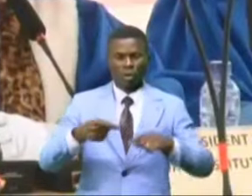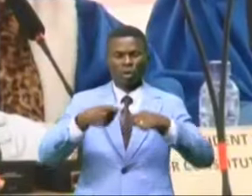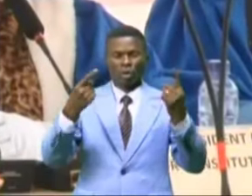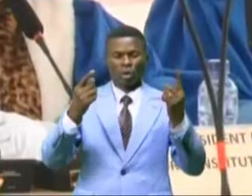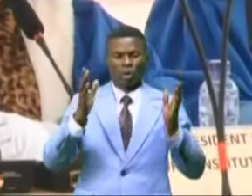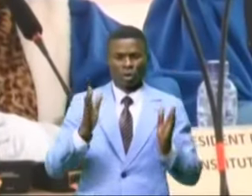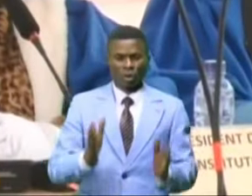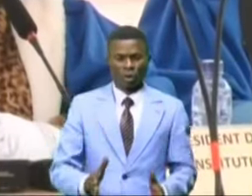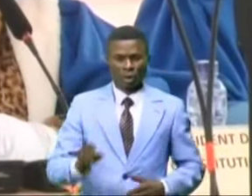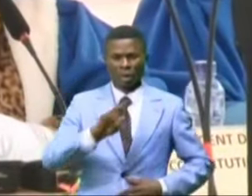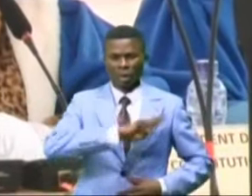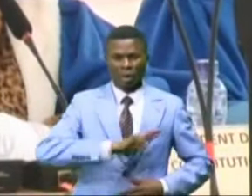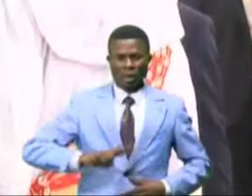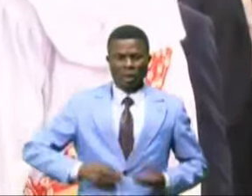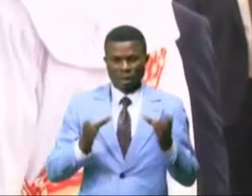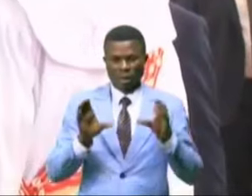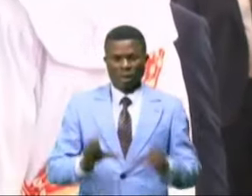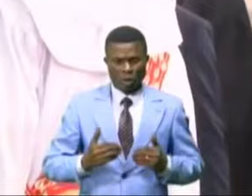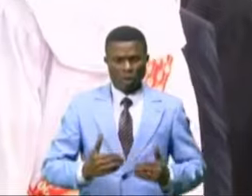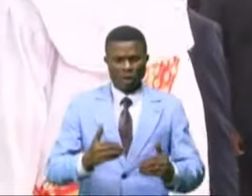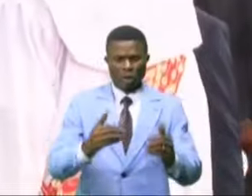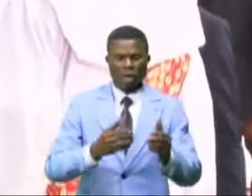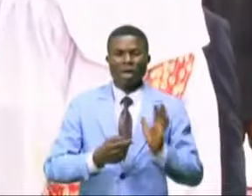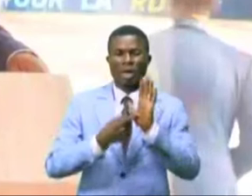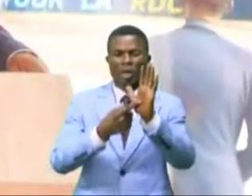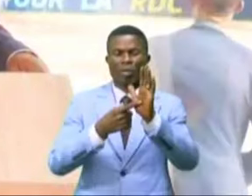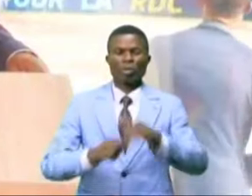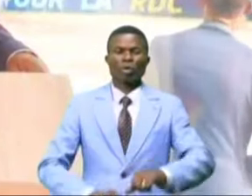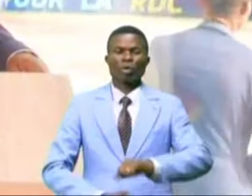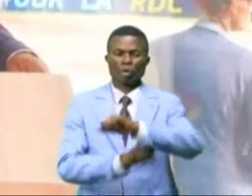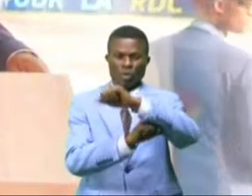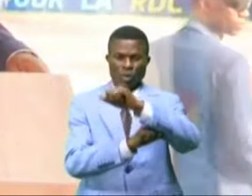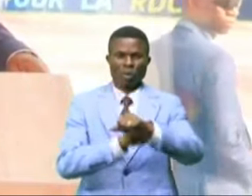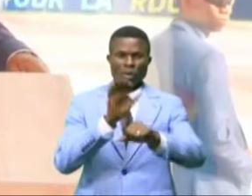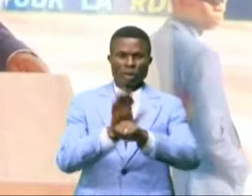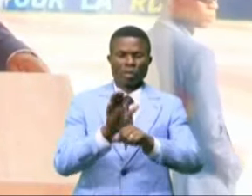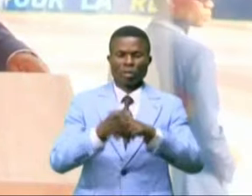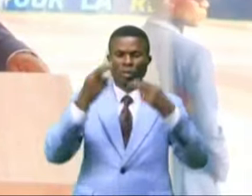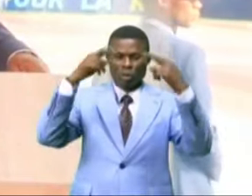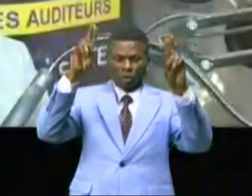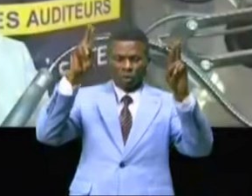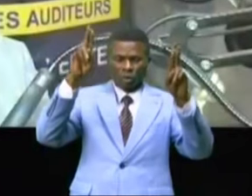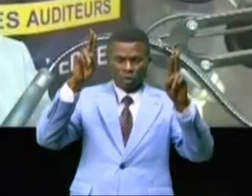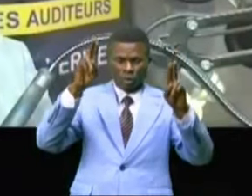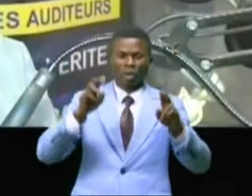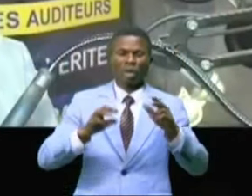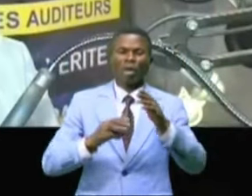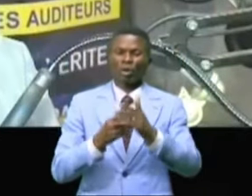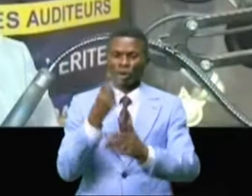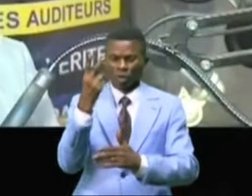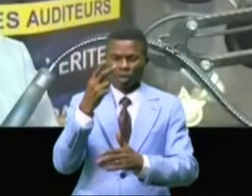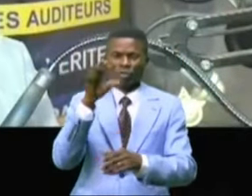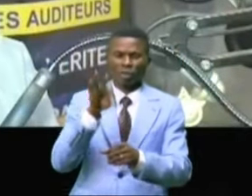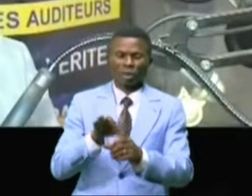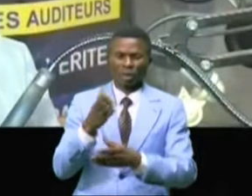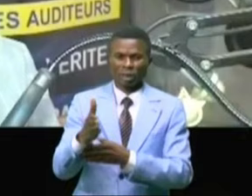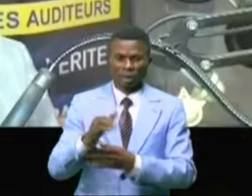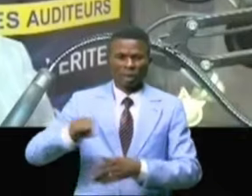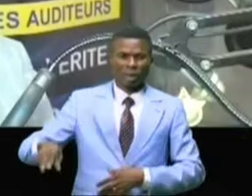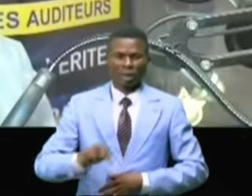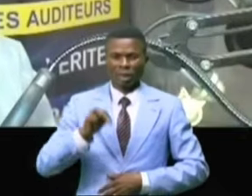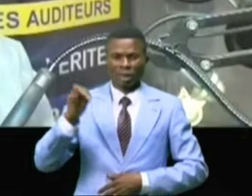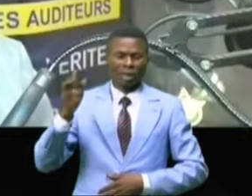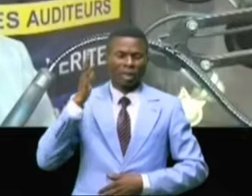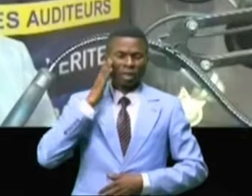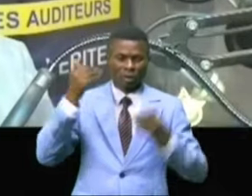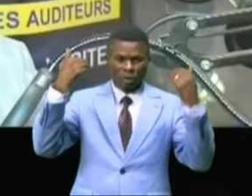dite républicaine, ne cessent d'exprimer leur soutien pour la réussite de son second mandat. C'est le cas de Jean-Marie Béa, chef